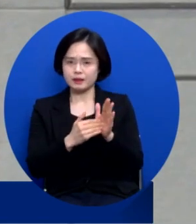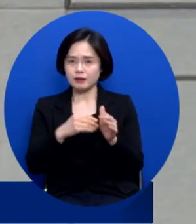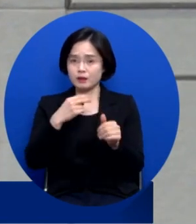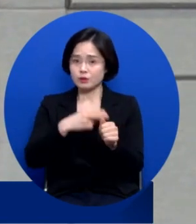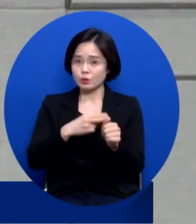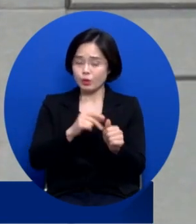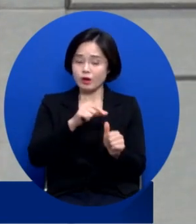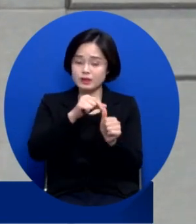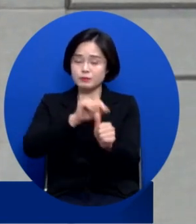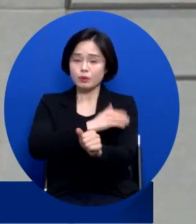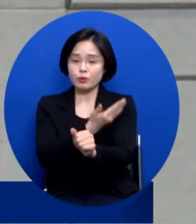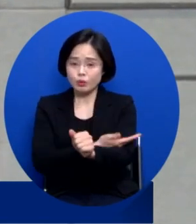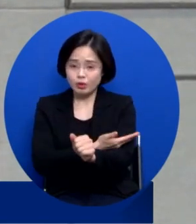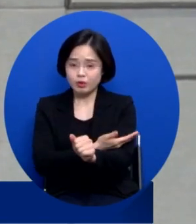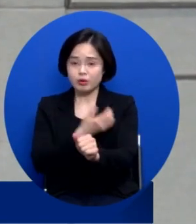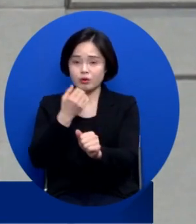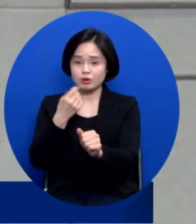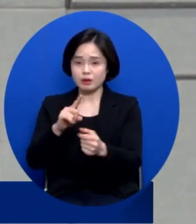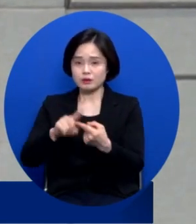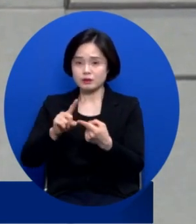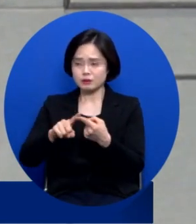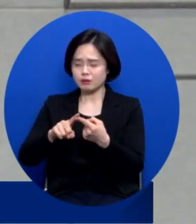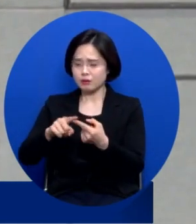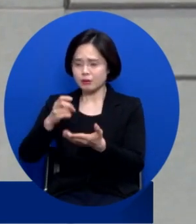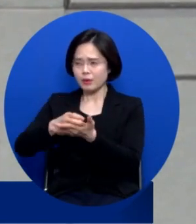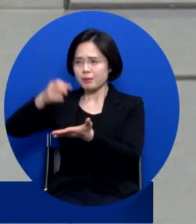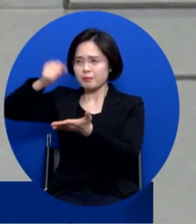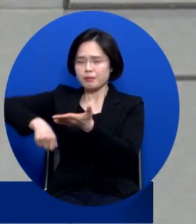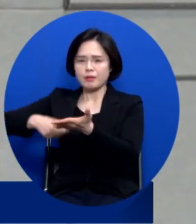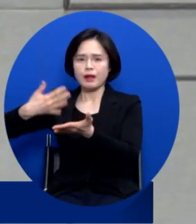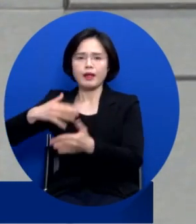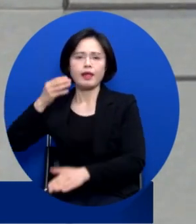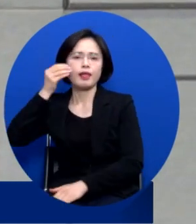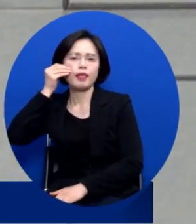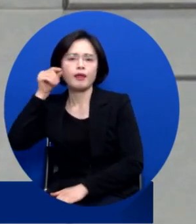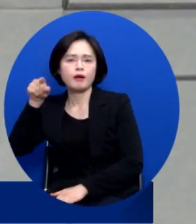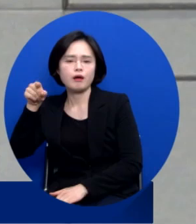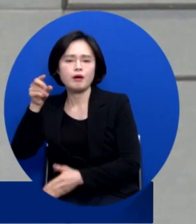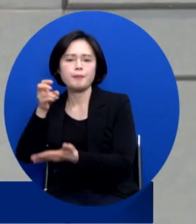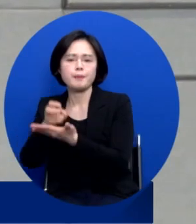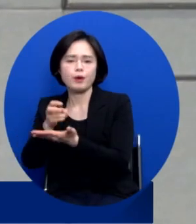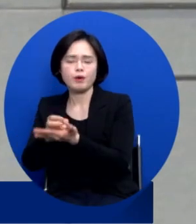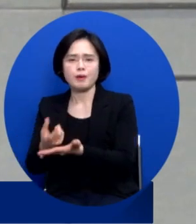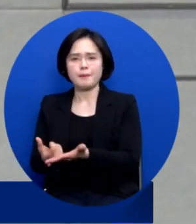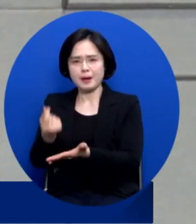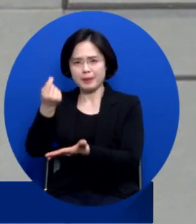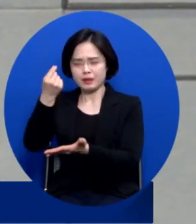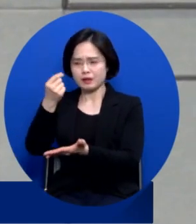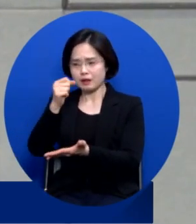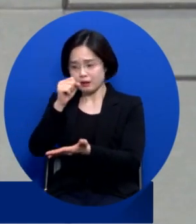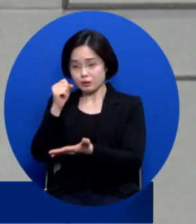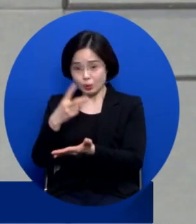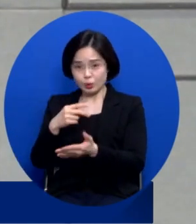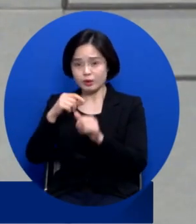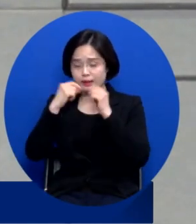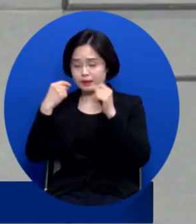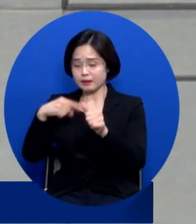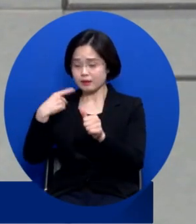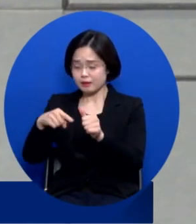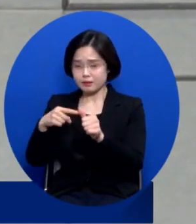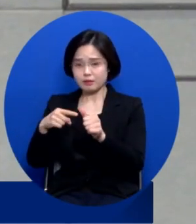중인 헌법소원의 즉각적인 인용과 왜곡된 사학법을 재개정해 주실 것을